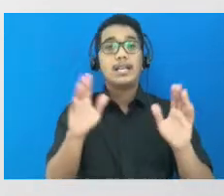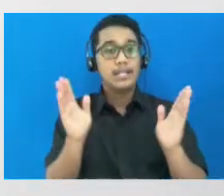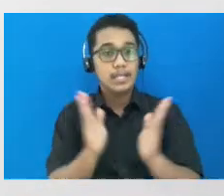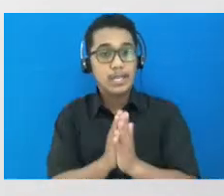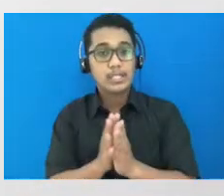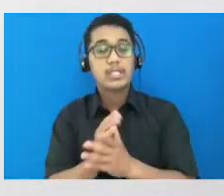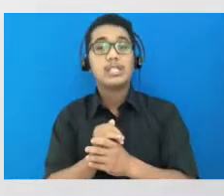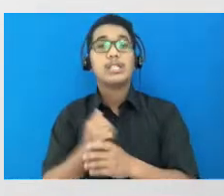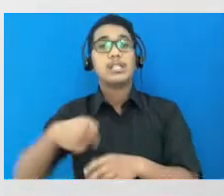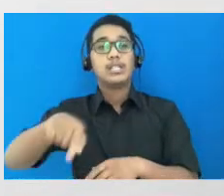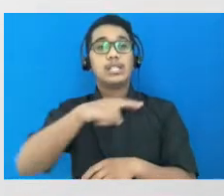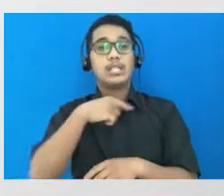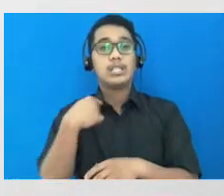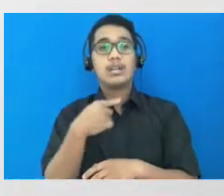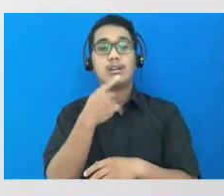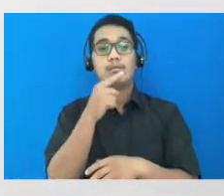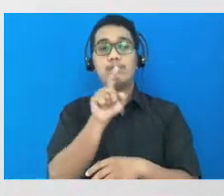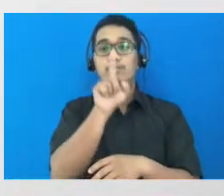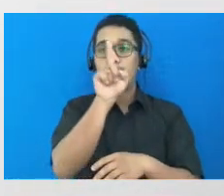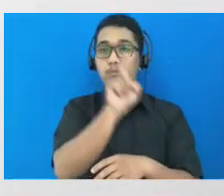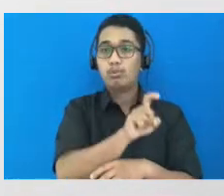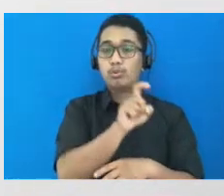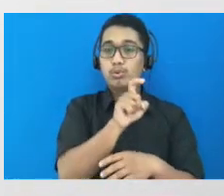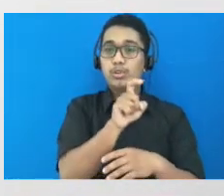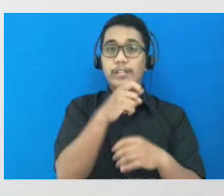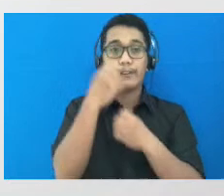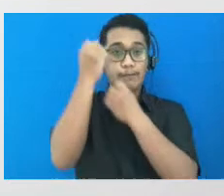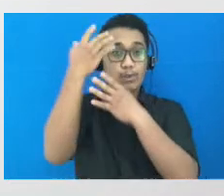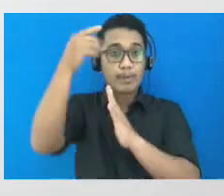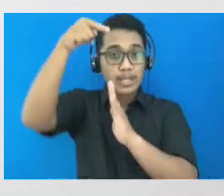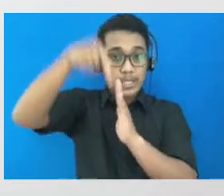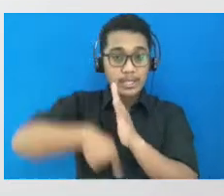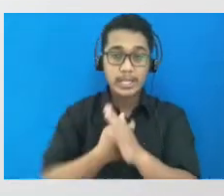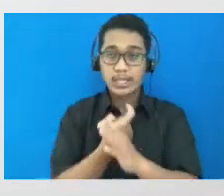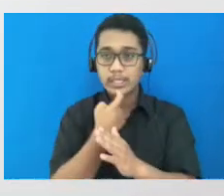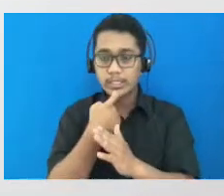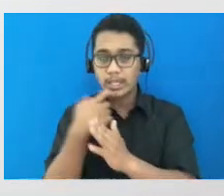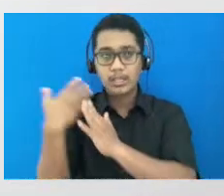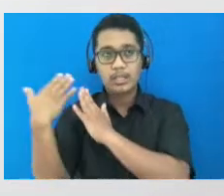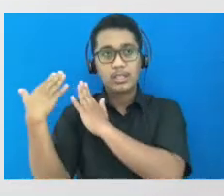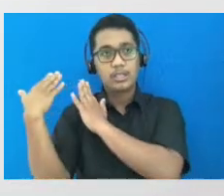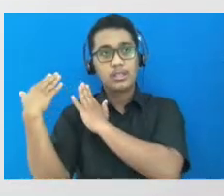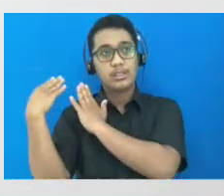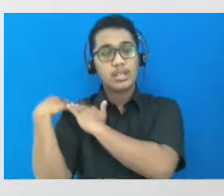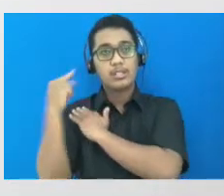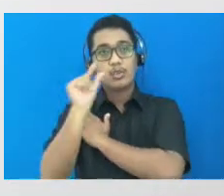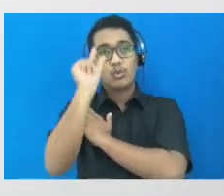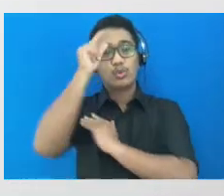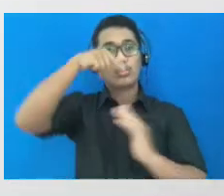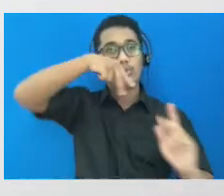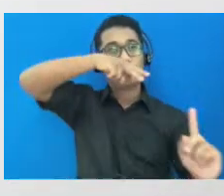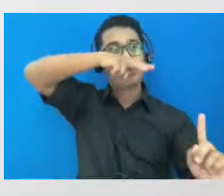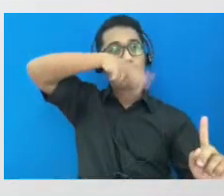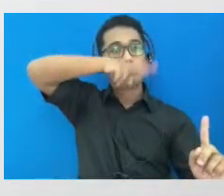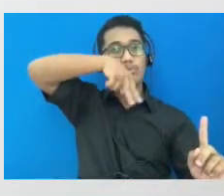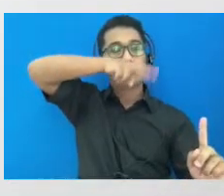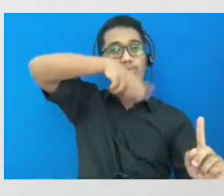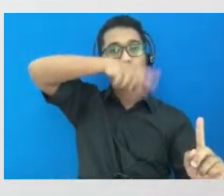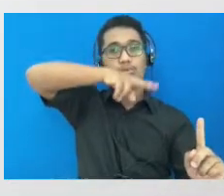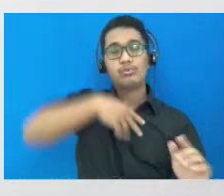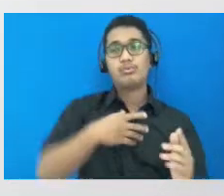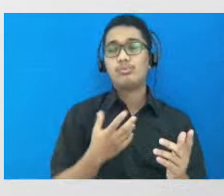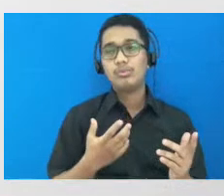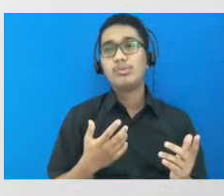membutuhkan kejelasan-kejelasan mengenai kewenangan-kewenangan untuk melakukan pemeriksaan, sebagaimana kita bisa harapkan